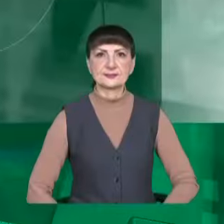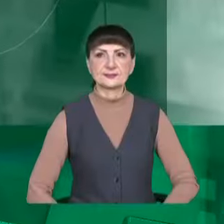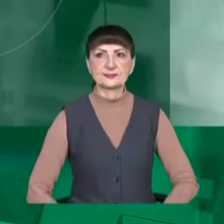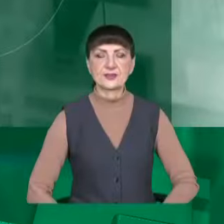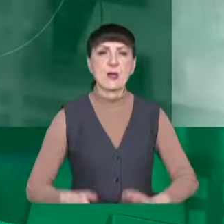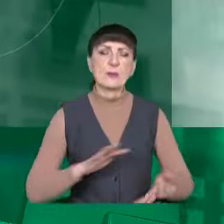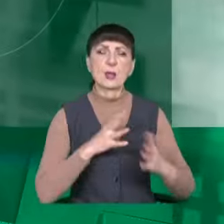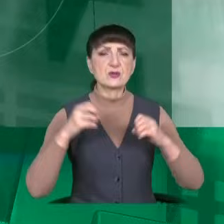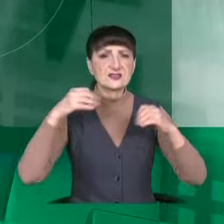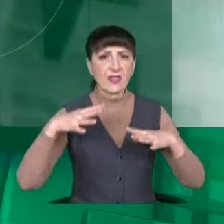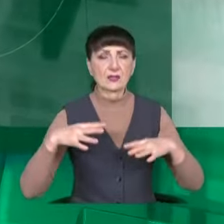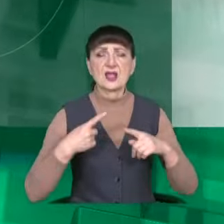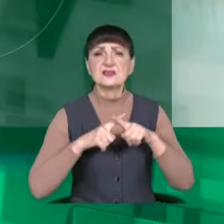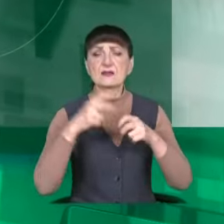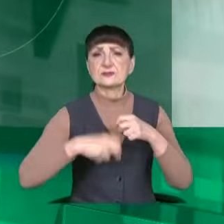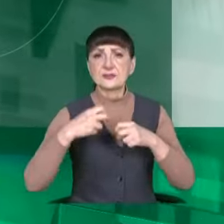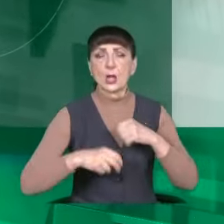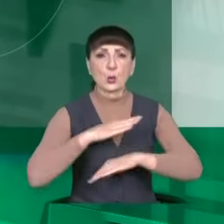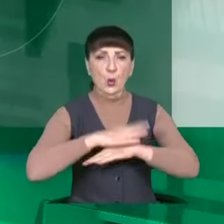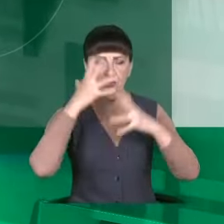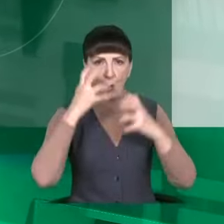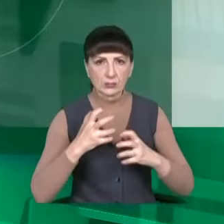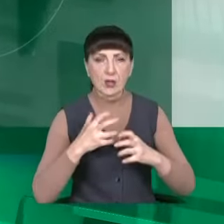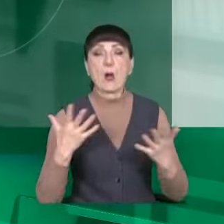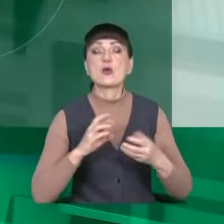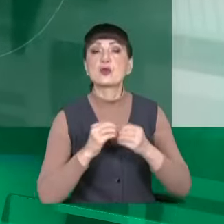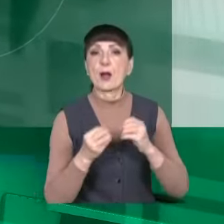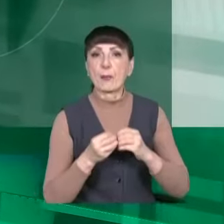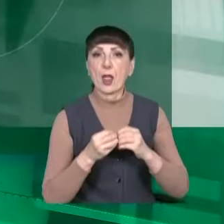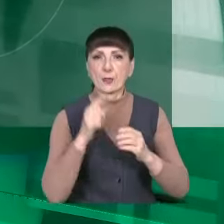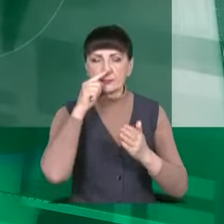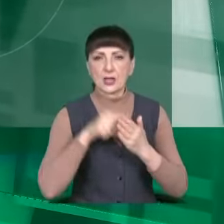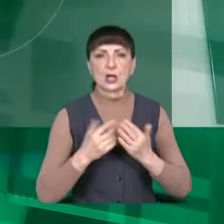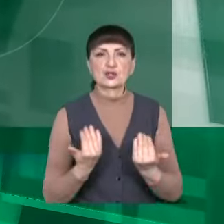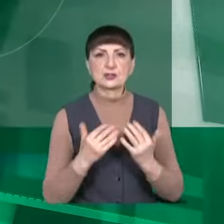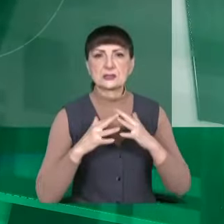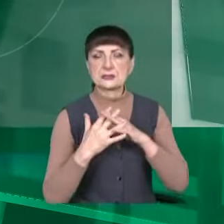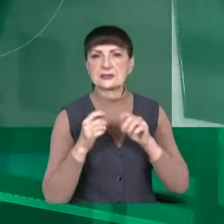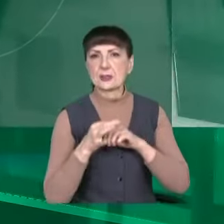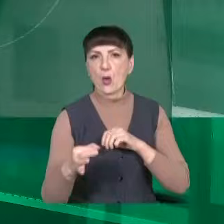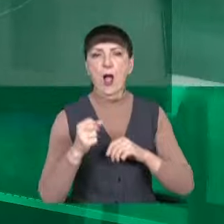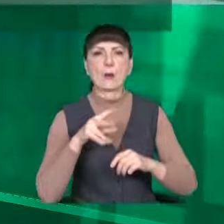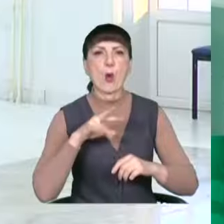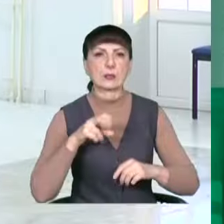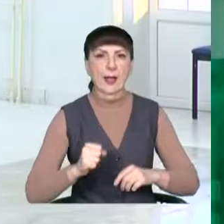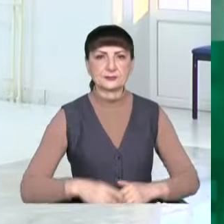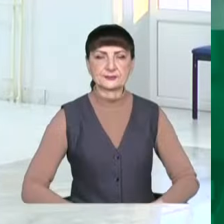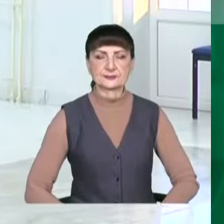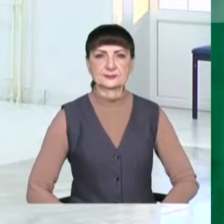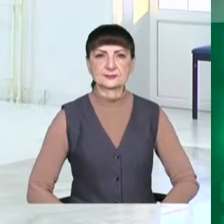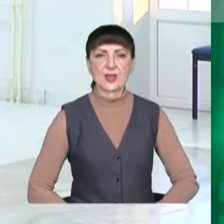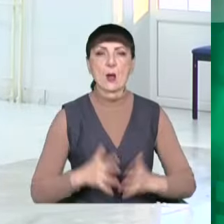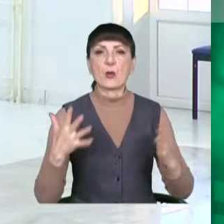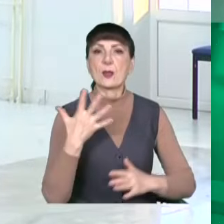Перебой со светом, перегорающая техника и уроки в темноте. С какими еще проблемами сталкиваются жители села в Акмолинской области?